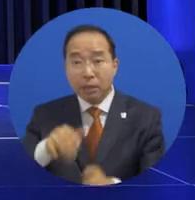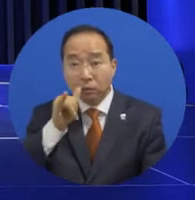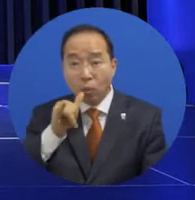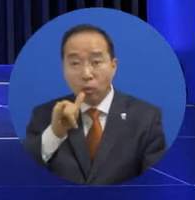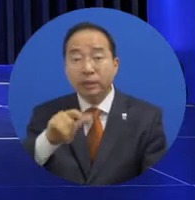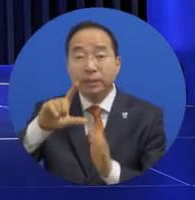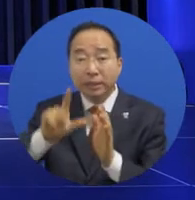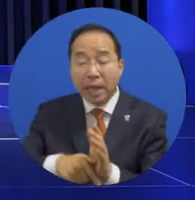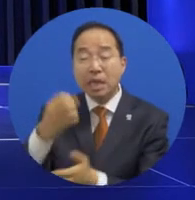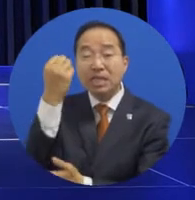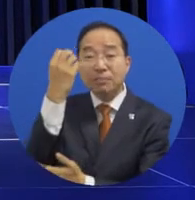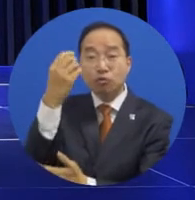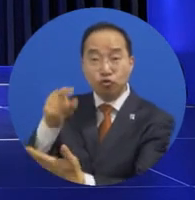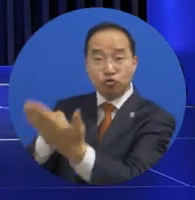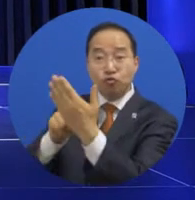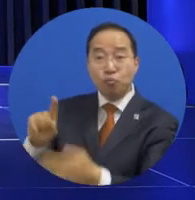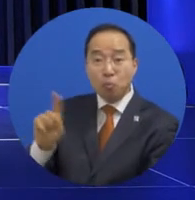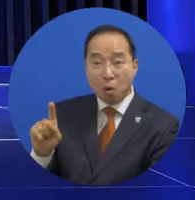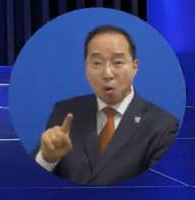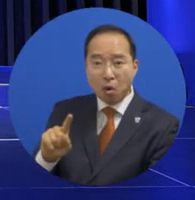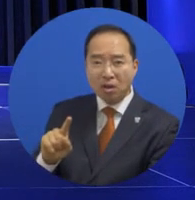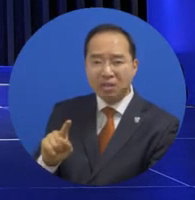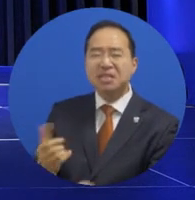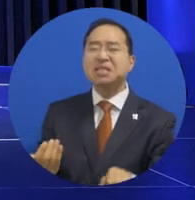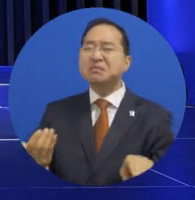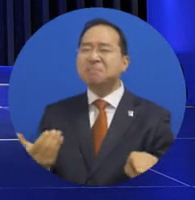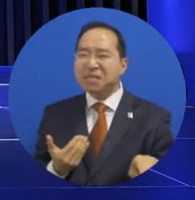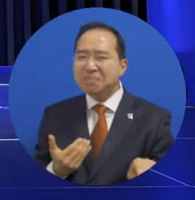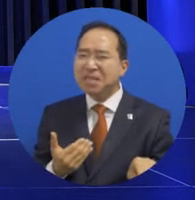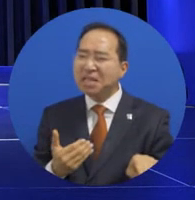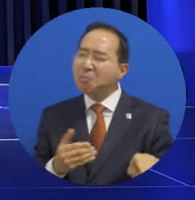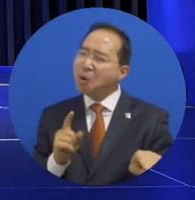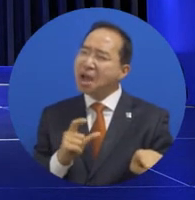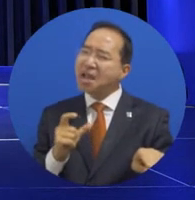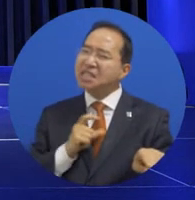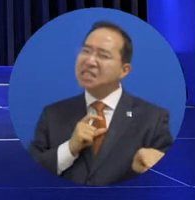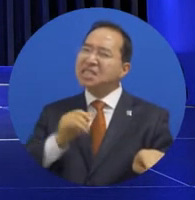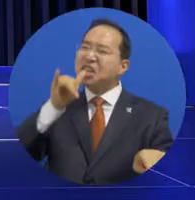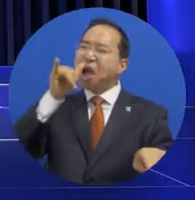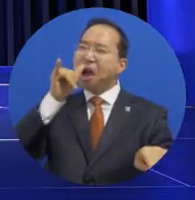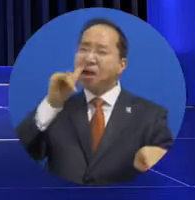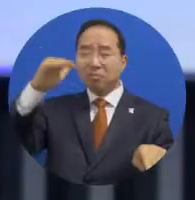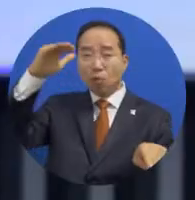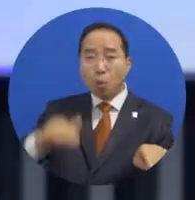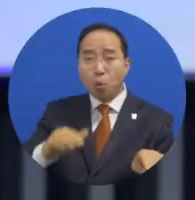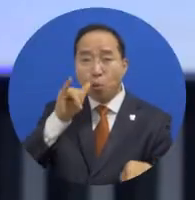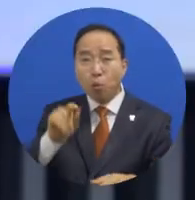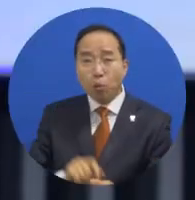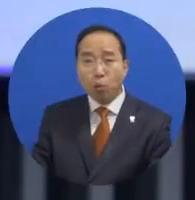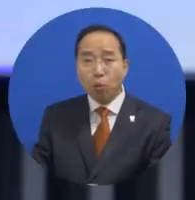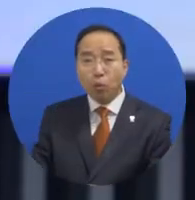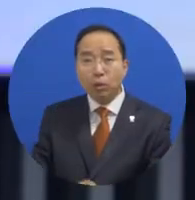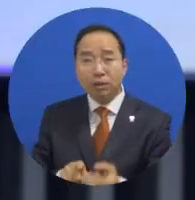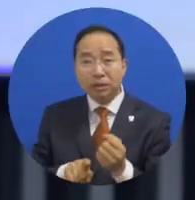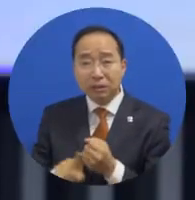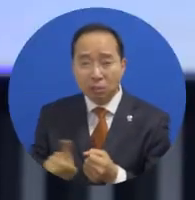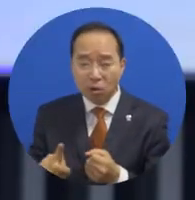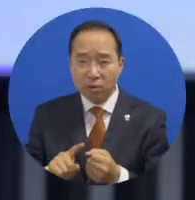헤드라인에 뭐라고 쓰냐면 예견된 사고였다 이런 얘기가 나와요. 그건